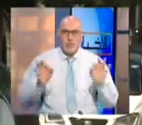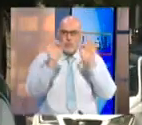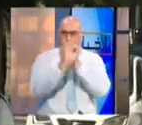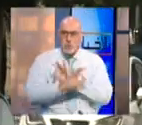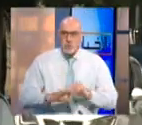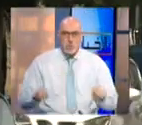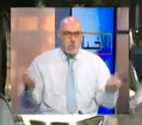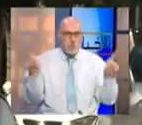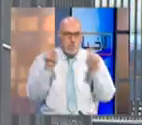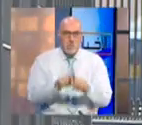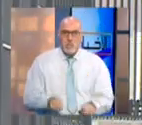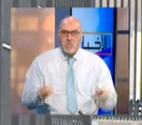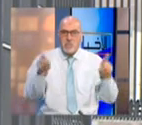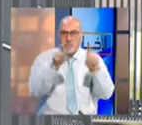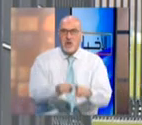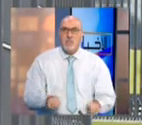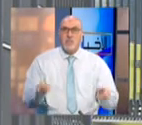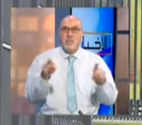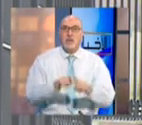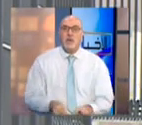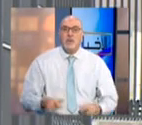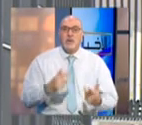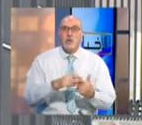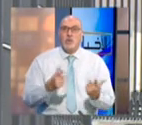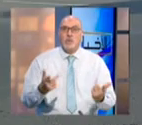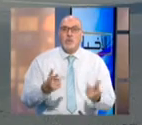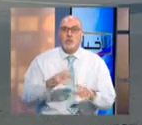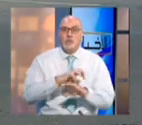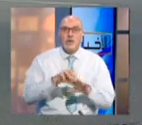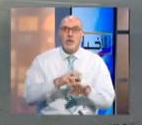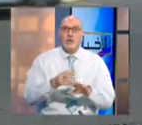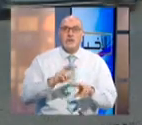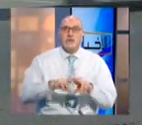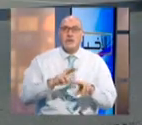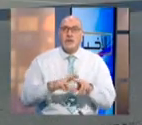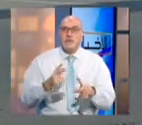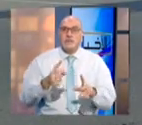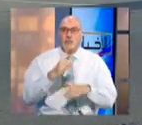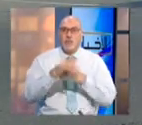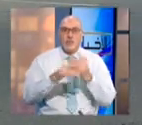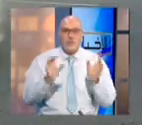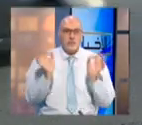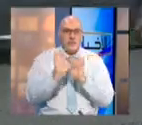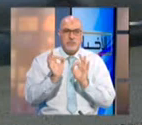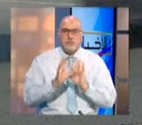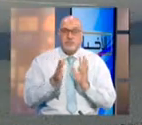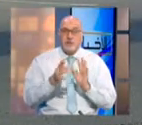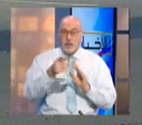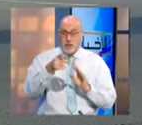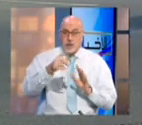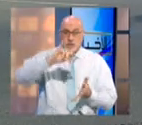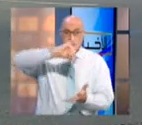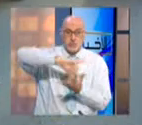موقع الولاية المحوري لم يشفع لها تنموياً، حلقة وصل هي